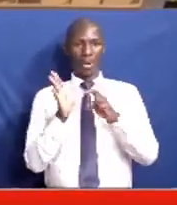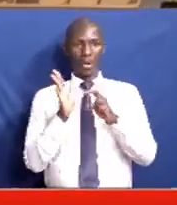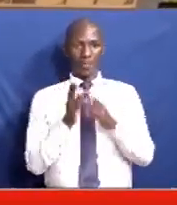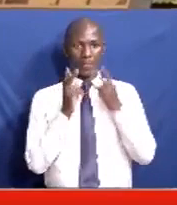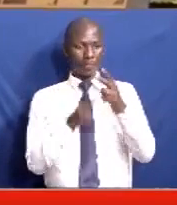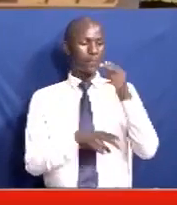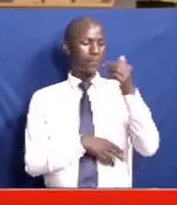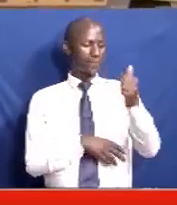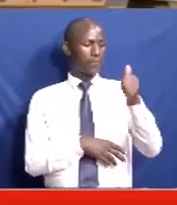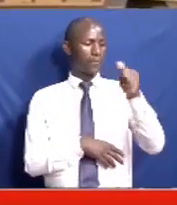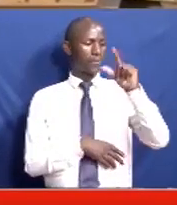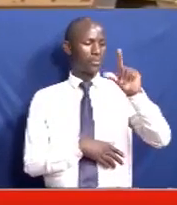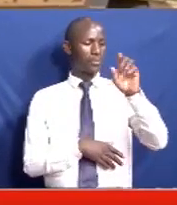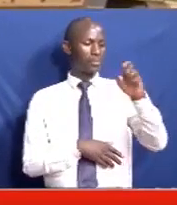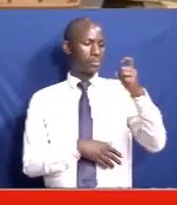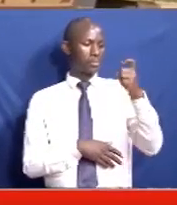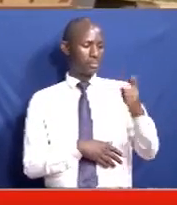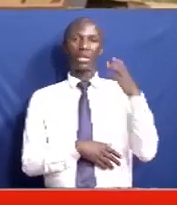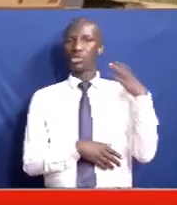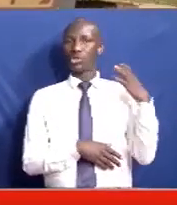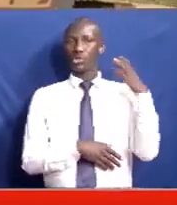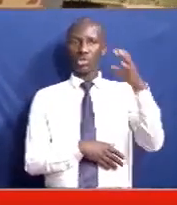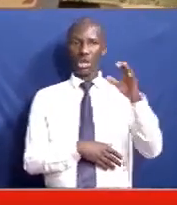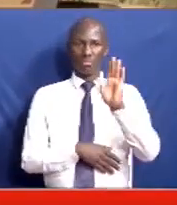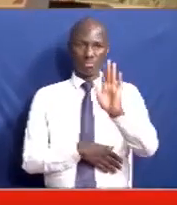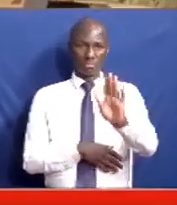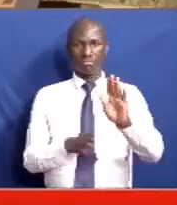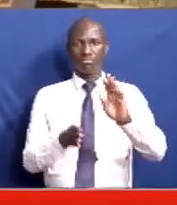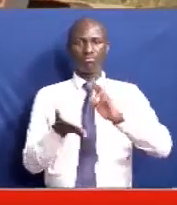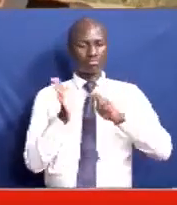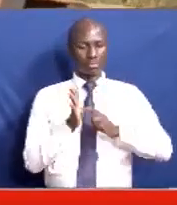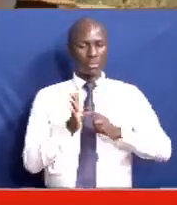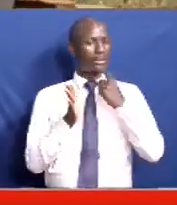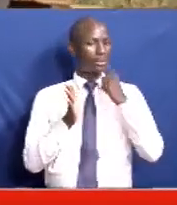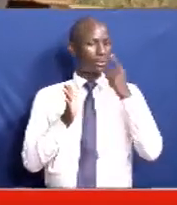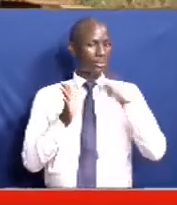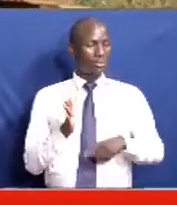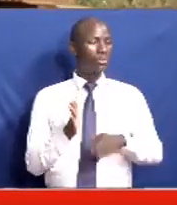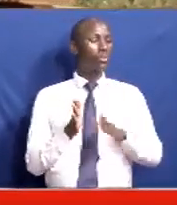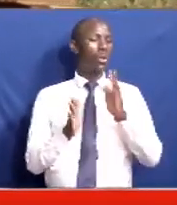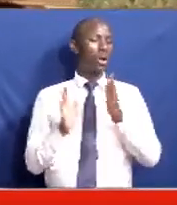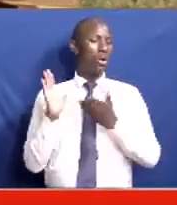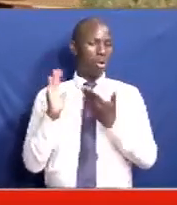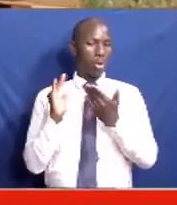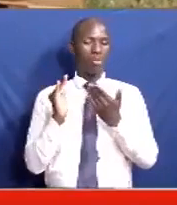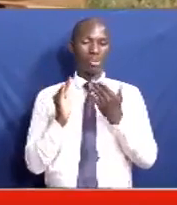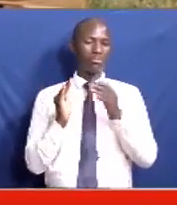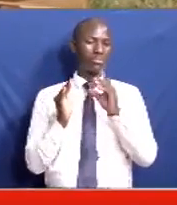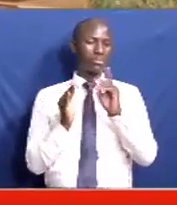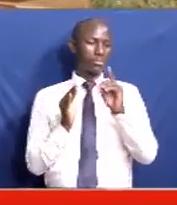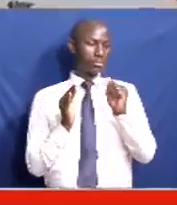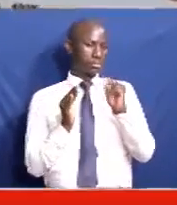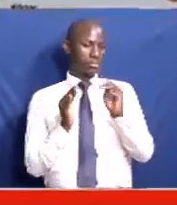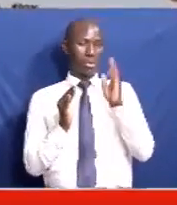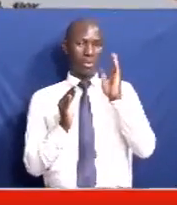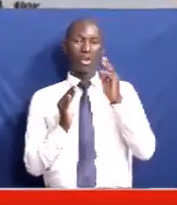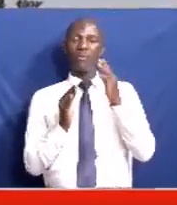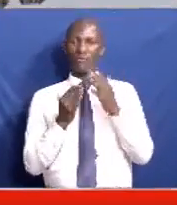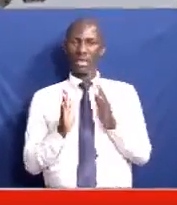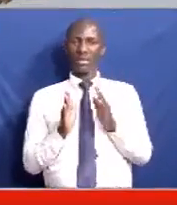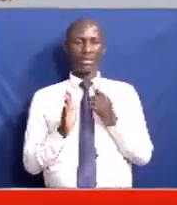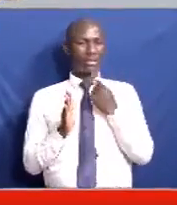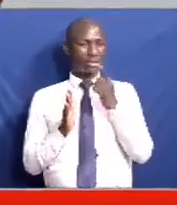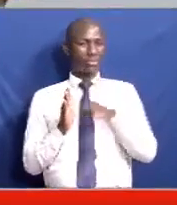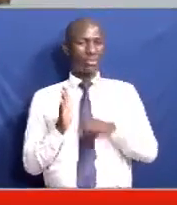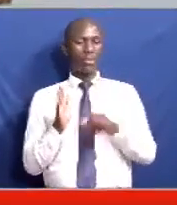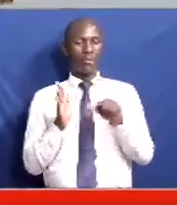Mutio na ula niwe mwene kibila wa mulatiu haiwe takana nimekwa atia kudhela kwa silanga u ku ayumbula